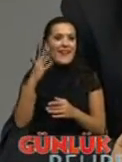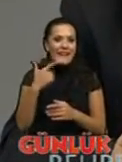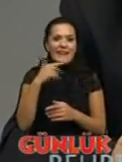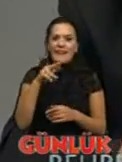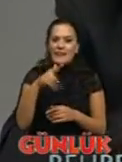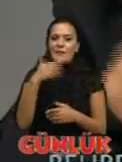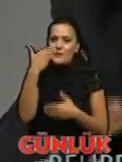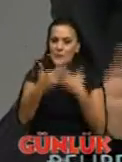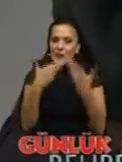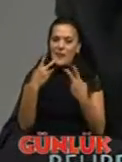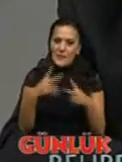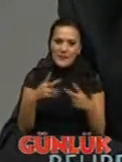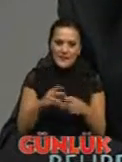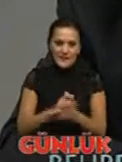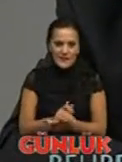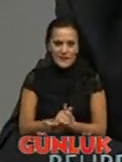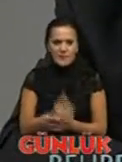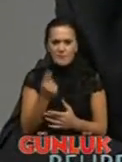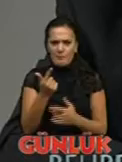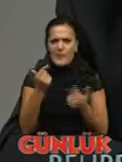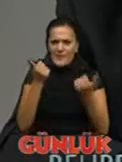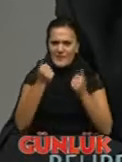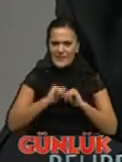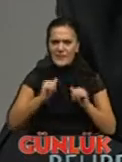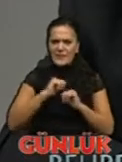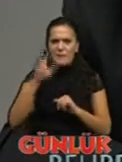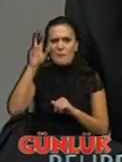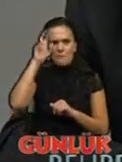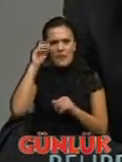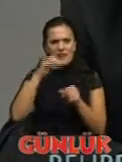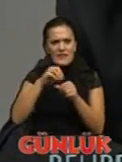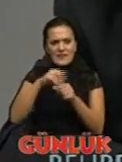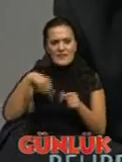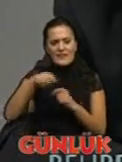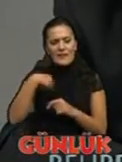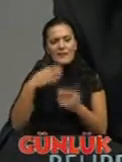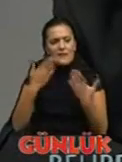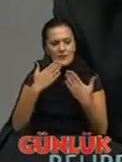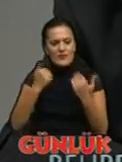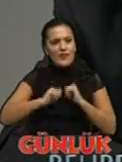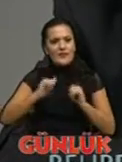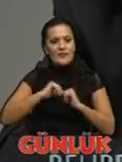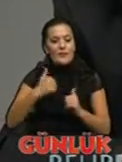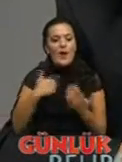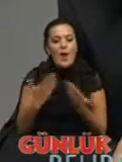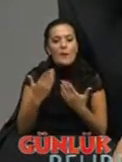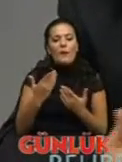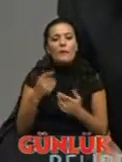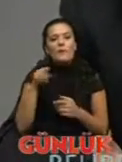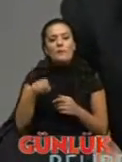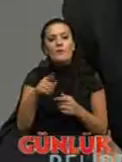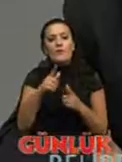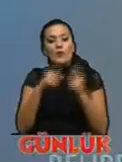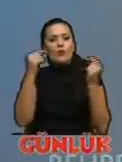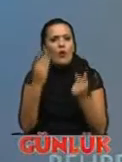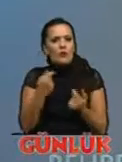izah edilebiliyor. Yani biraz çalıştık psikiyatrilik açıdan. Ama şeyin daha önemi var. Yani